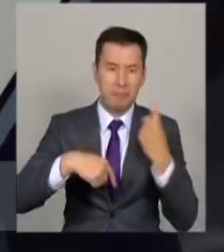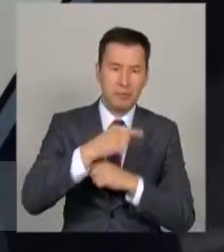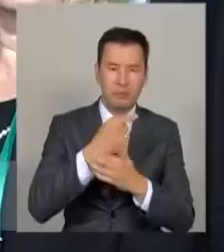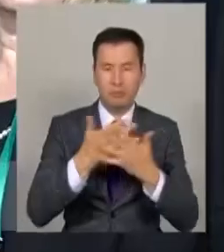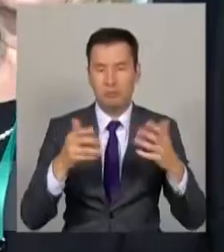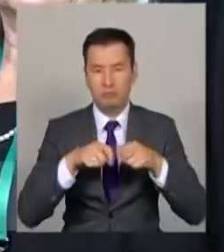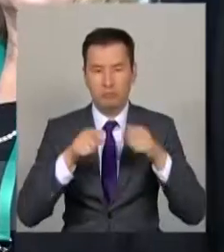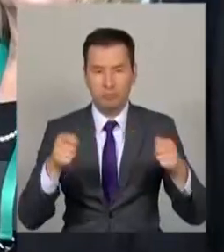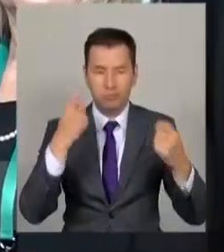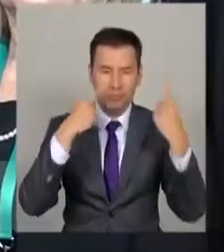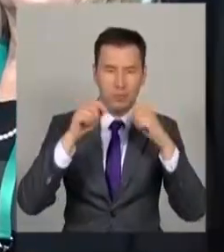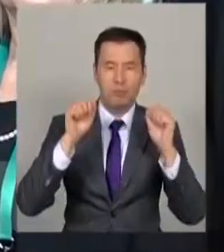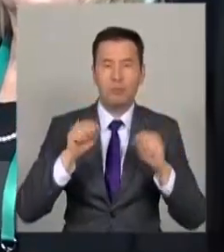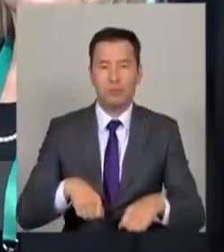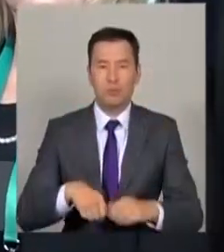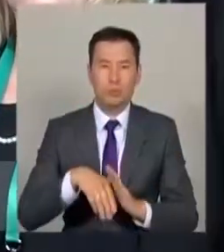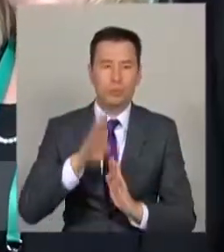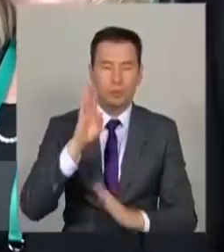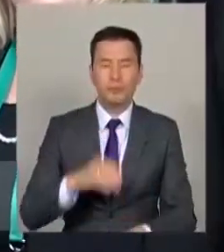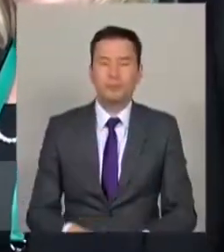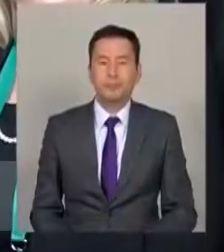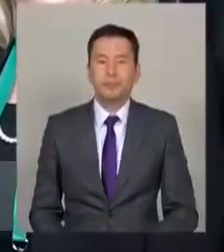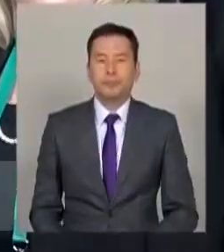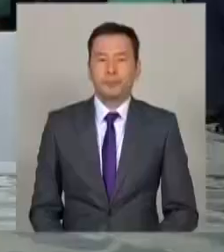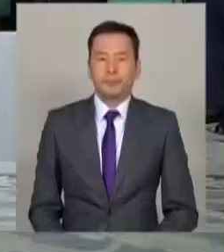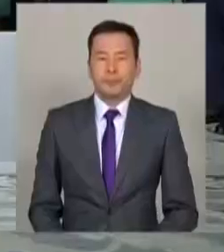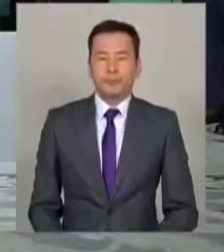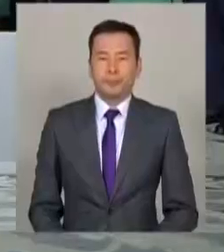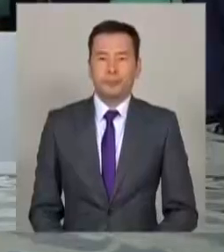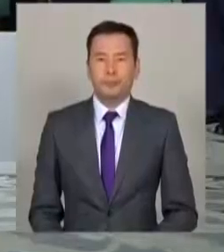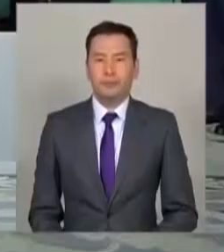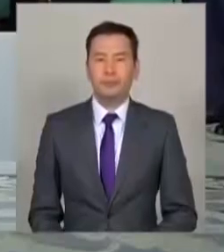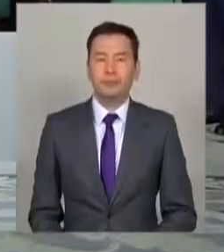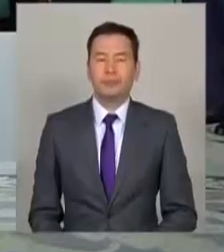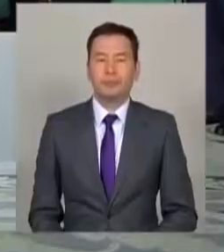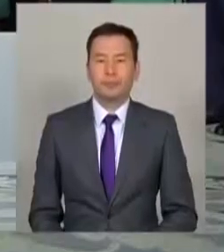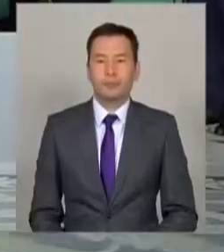бірқатар меморандумға қол қоймақ. Аяулым Көлжігіт, Ернат Болатбек, Алматы телеарнасы.